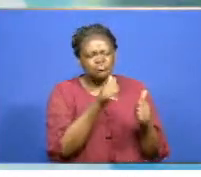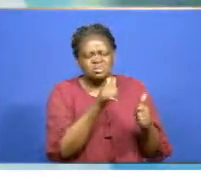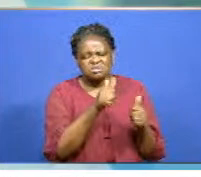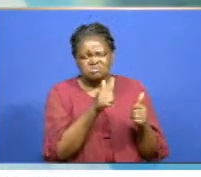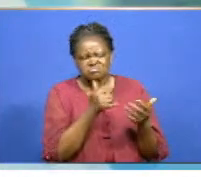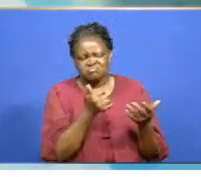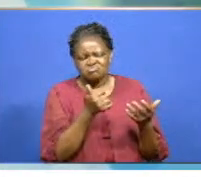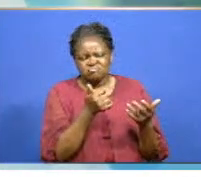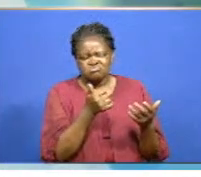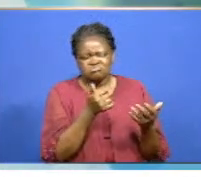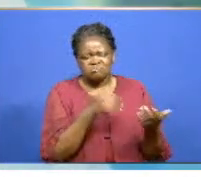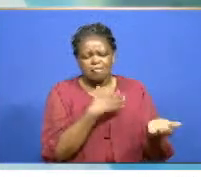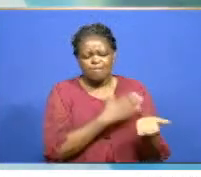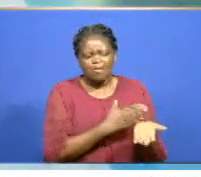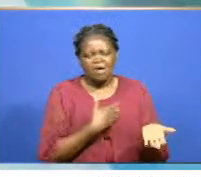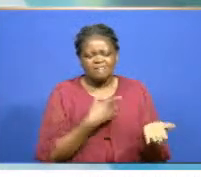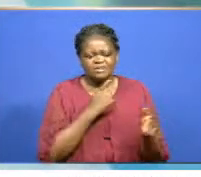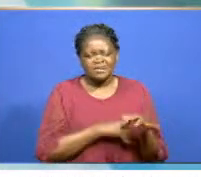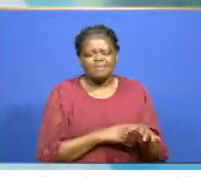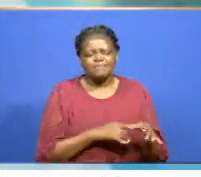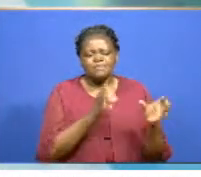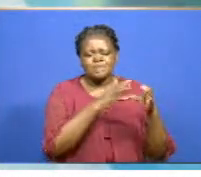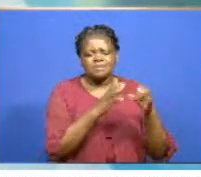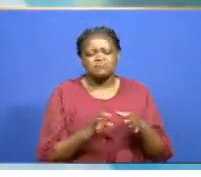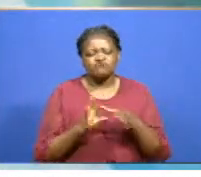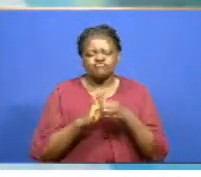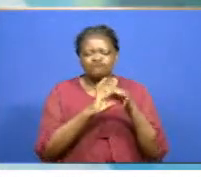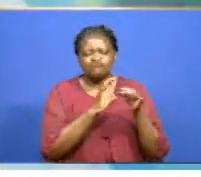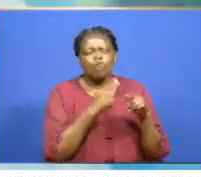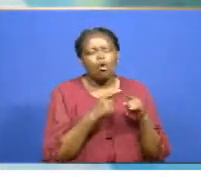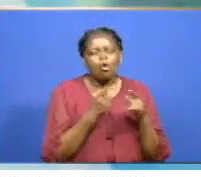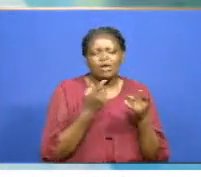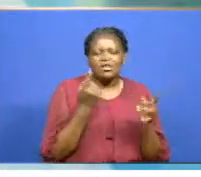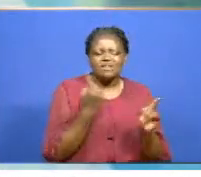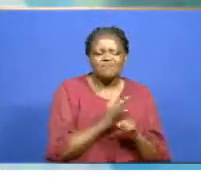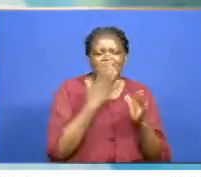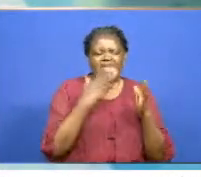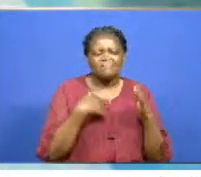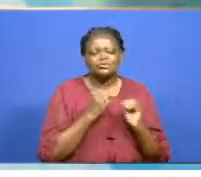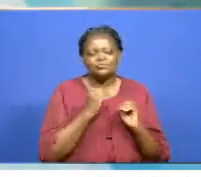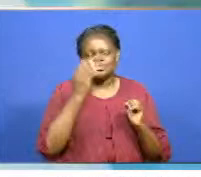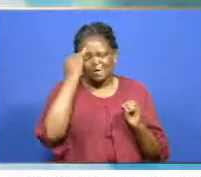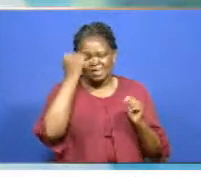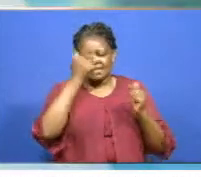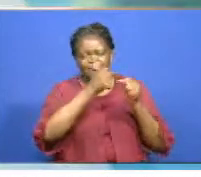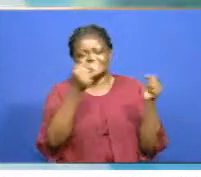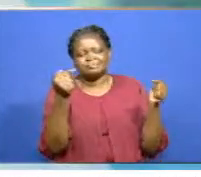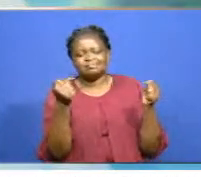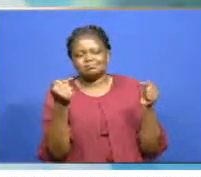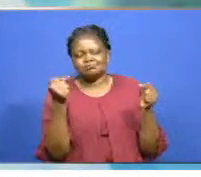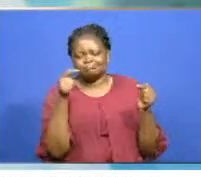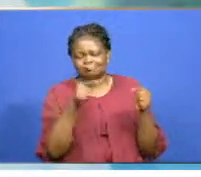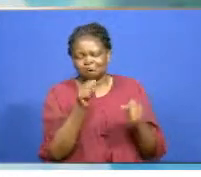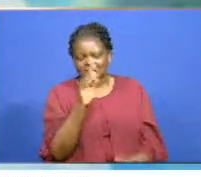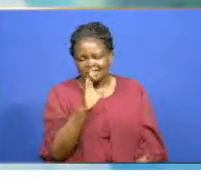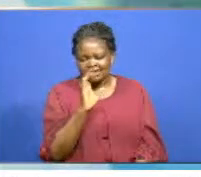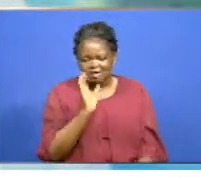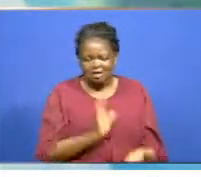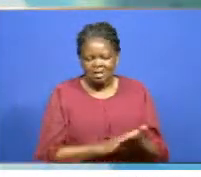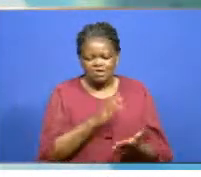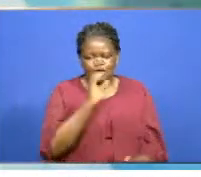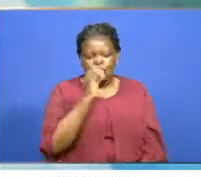katika kuungana kwa vyama vile, ama hakutakuwa na tofauti kubwa? Manake unapoangalia wale wapinzani wengine ambao wako pale ANC,